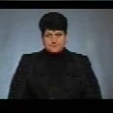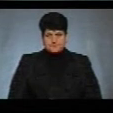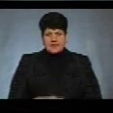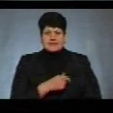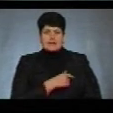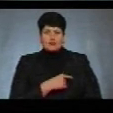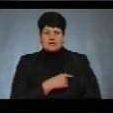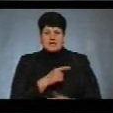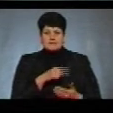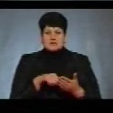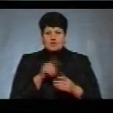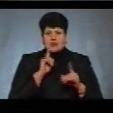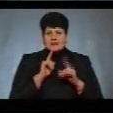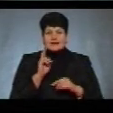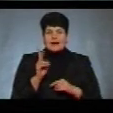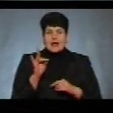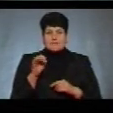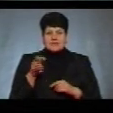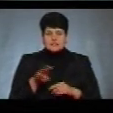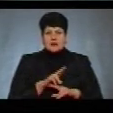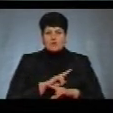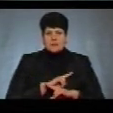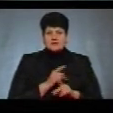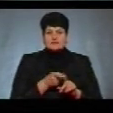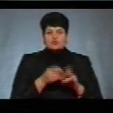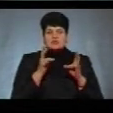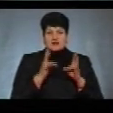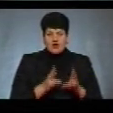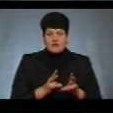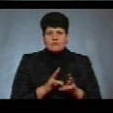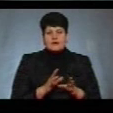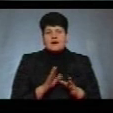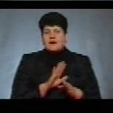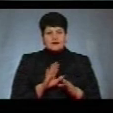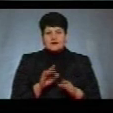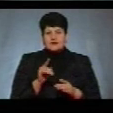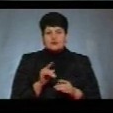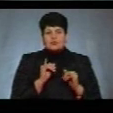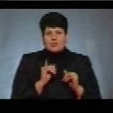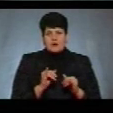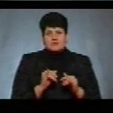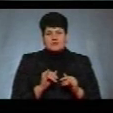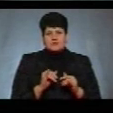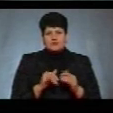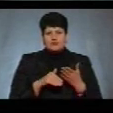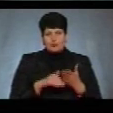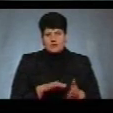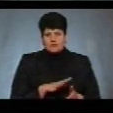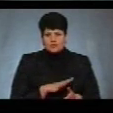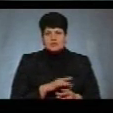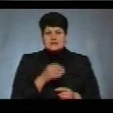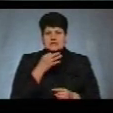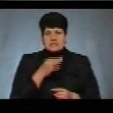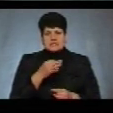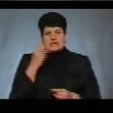Депутат міської ради із Кременця Віталій Ващенко помер через травми, а не через некваліфіковану медичну допомогу. Такий висновок Хмельницького